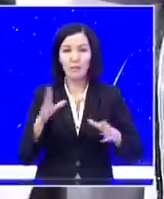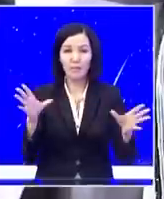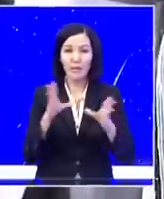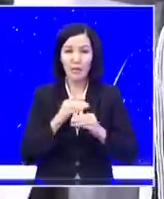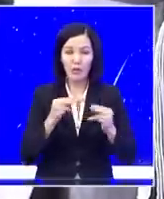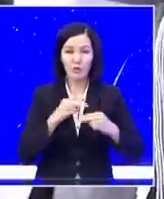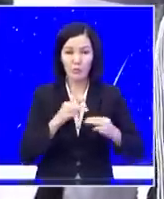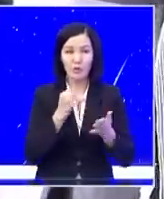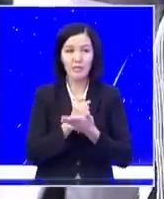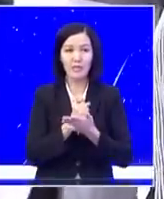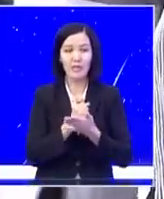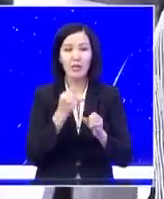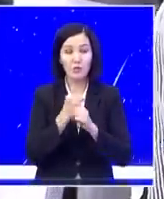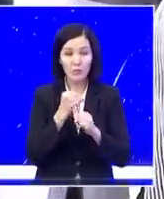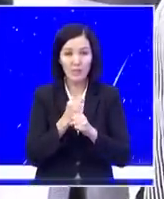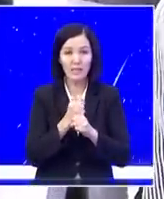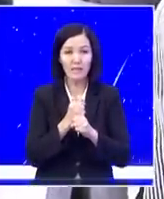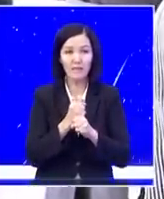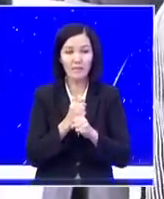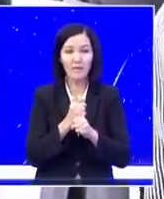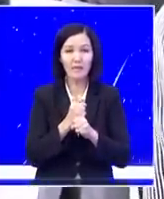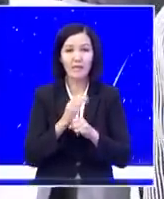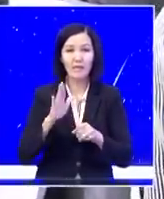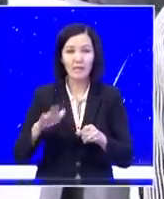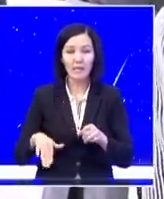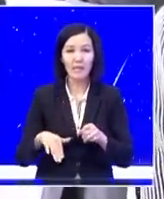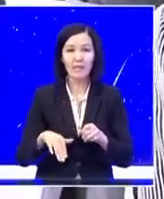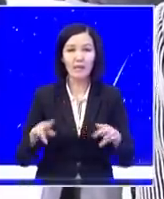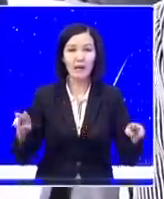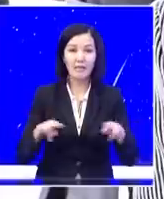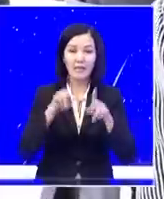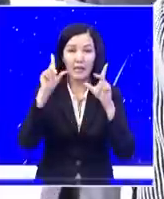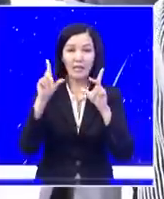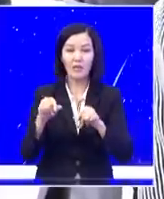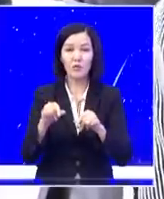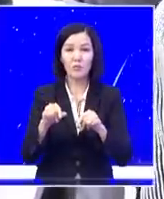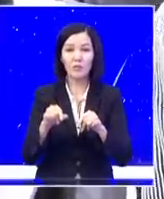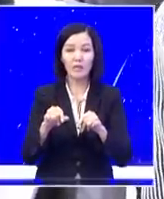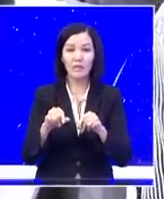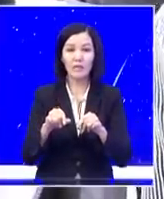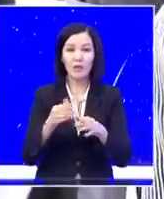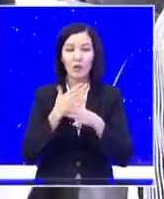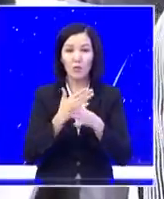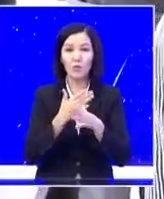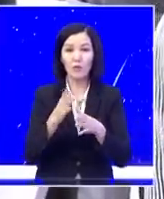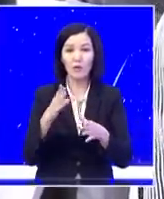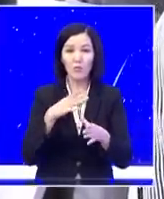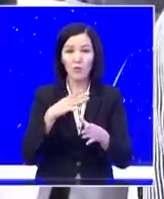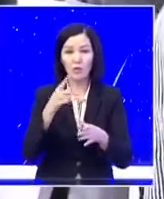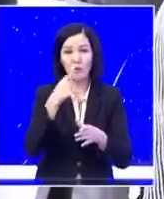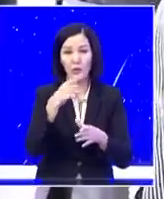істедім. Кейін осы Хабар 24 арнасына кетуіме де сол кісінің себепкері, көмегі болды деп мен ашық